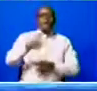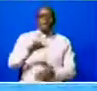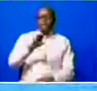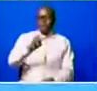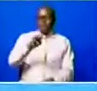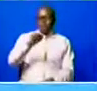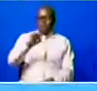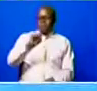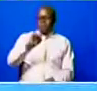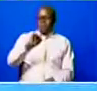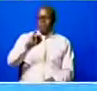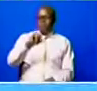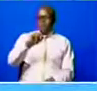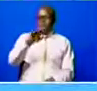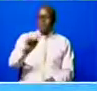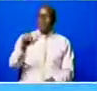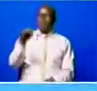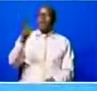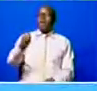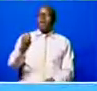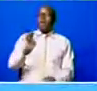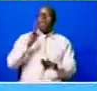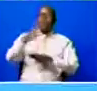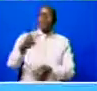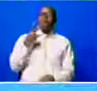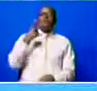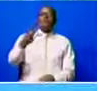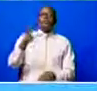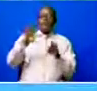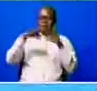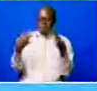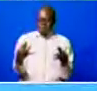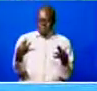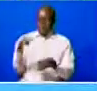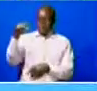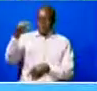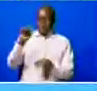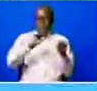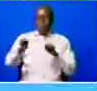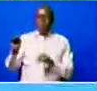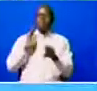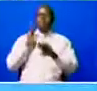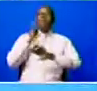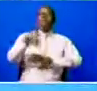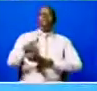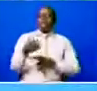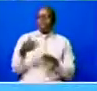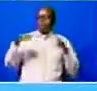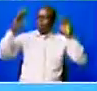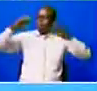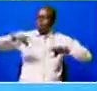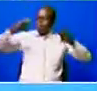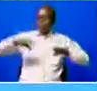Masinga kuvunja kingo zake. Zaidi ya wakazi 200 kutoka katika kaunti ya Garissa wamehama makwao kufuatia ilani hiyo,